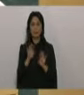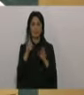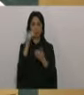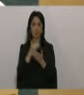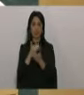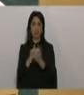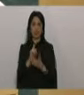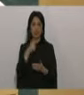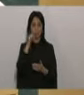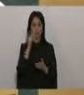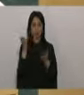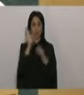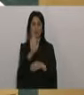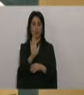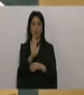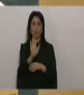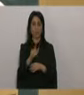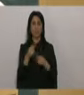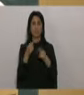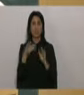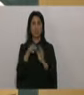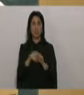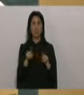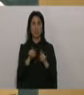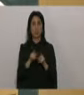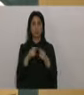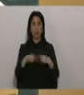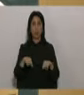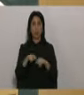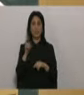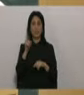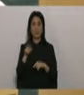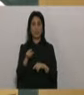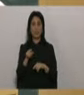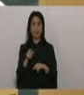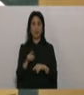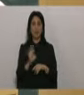შედეგები, რაც გუშინ დაიდო სხვათაშორის ისეთი ორგანიზაციისგან, რომელსაც